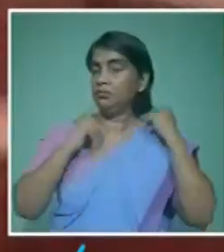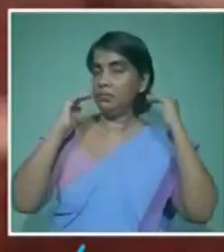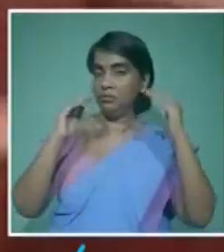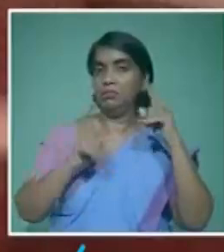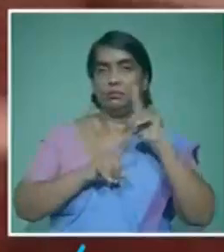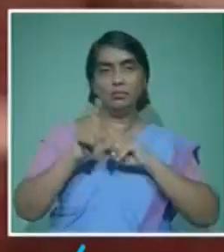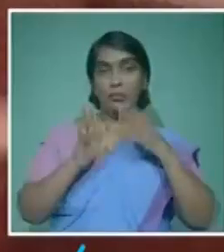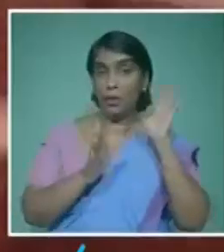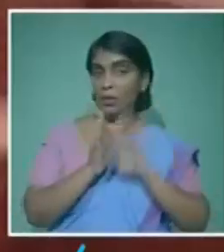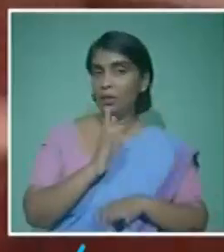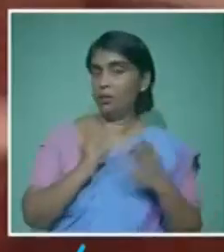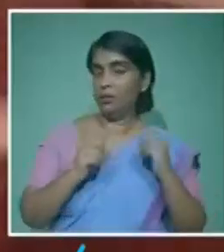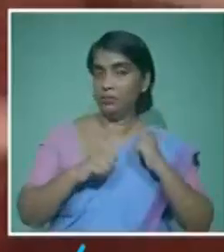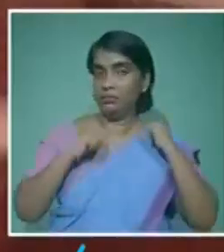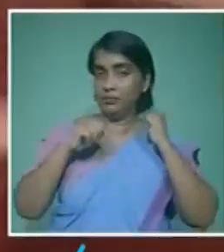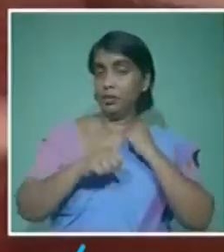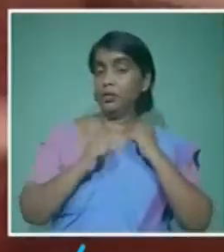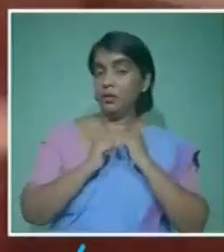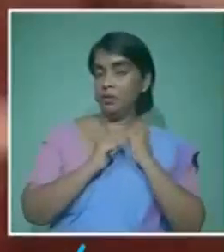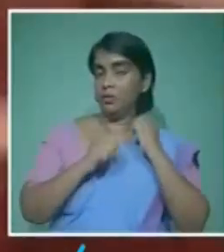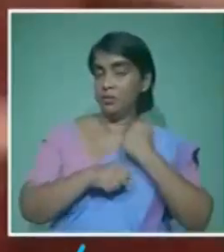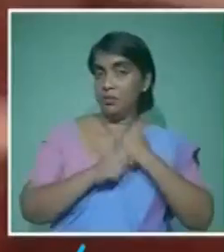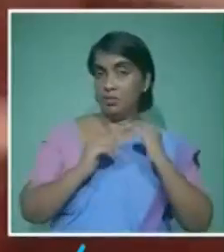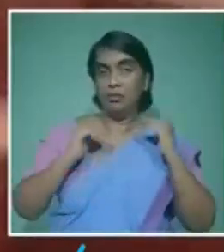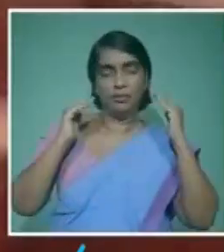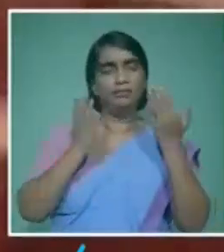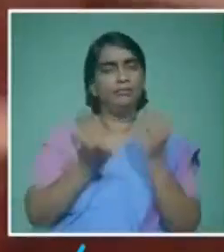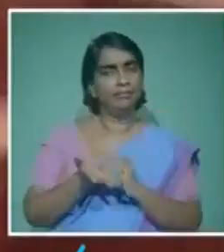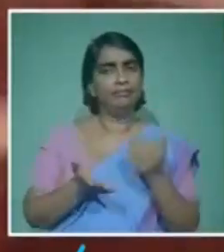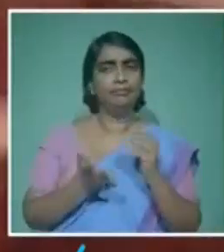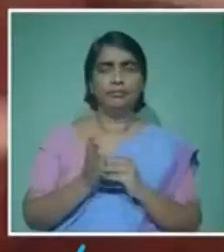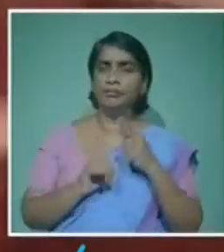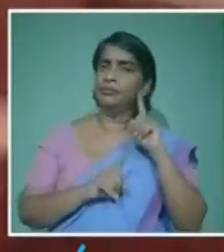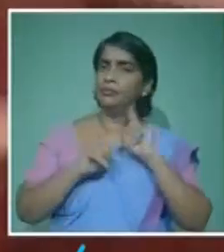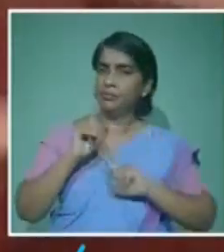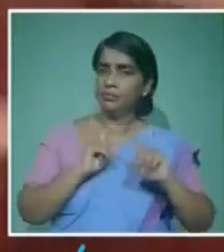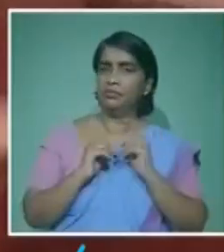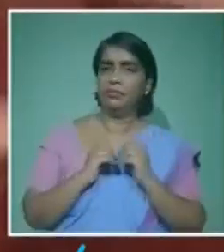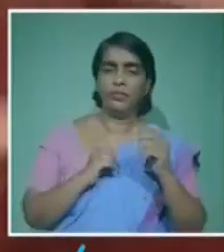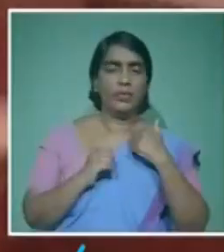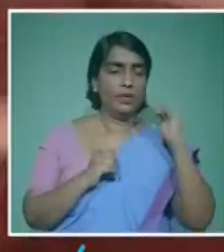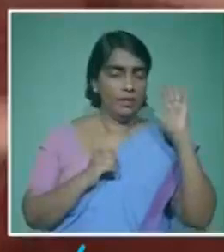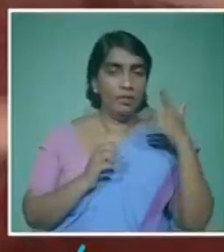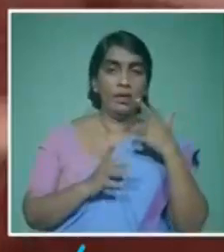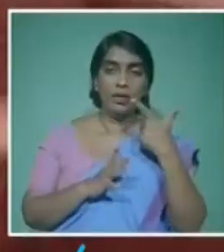அதற்கான முயற்சிகள் தொடர்கின்றன. கடை தொழிலாளர்கள் மோங்கெடுக்கின்ற தொழில் ரீதியிலான பிரச்சனைகள், கடல்